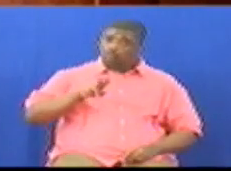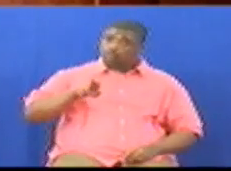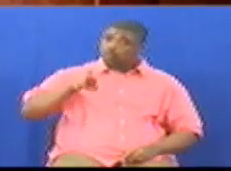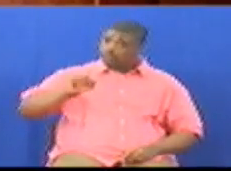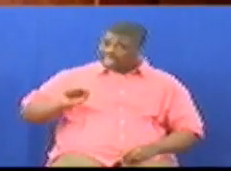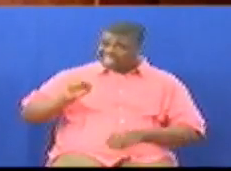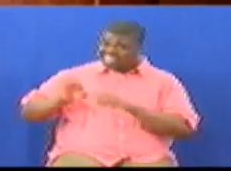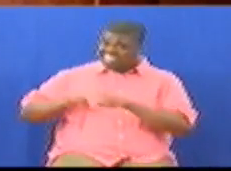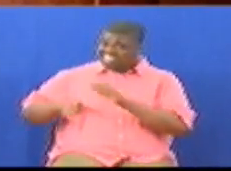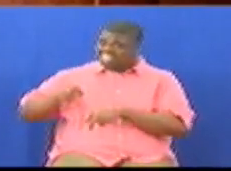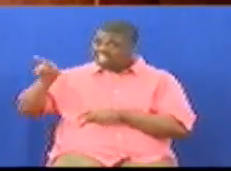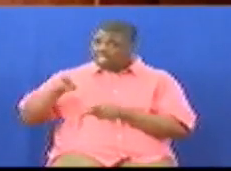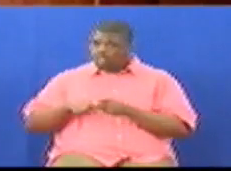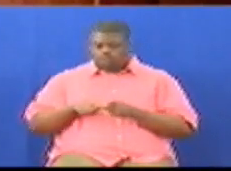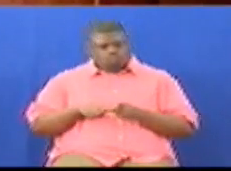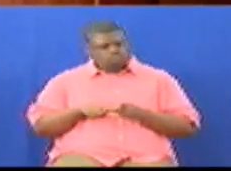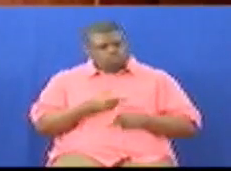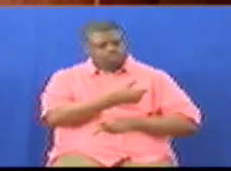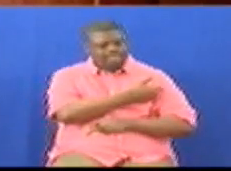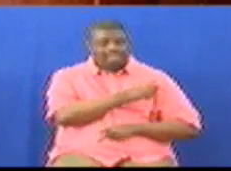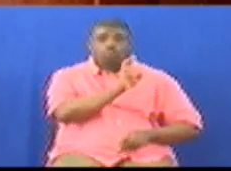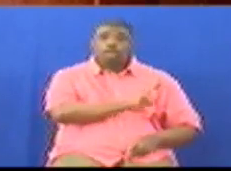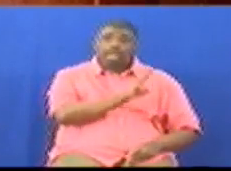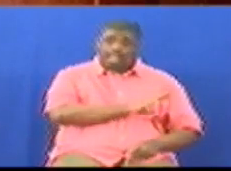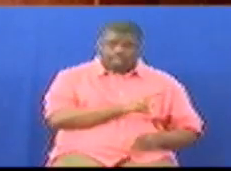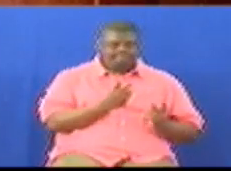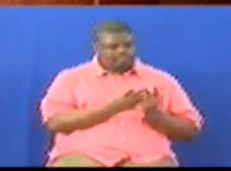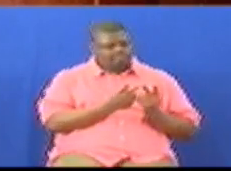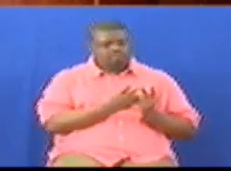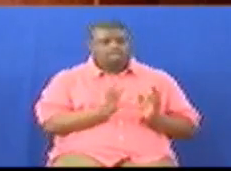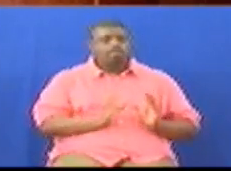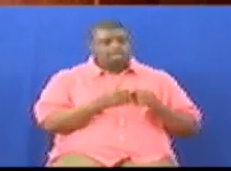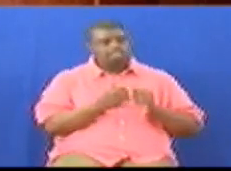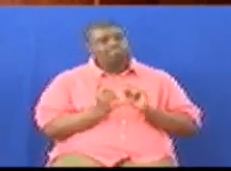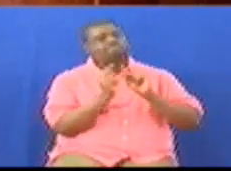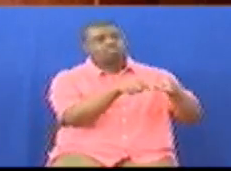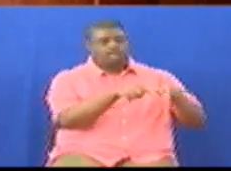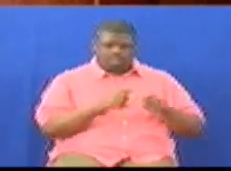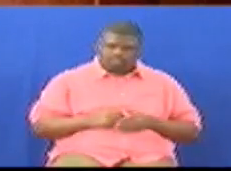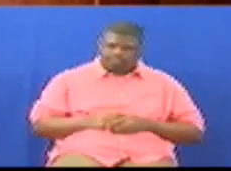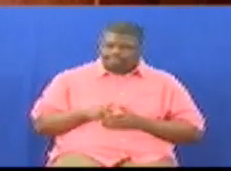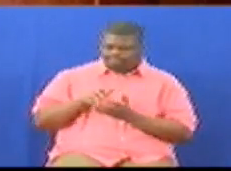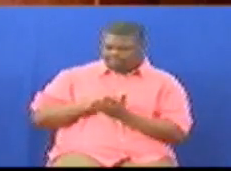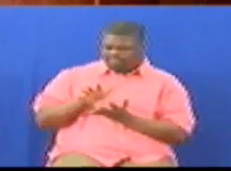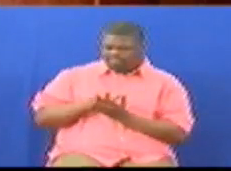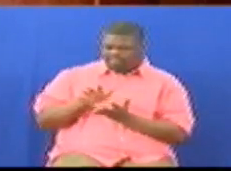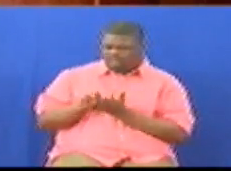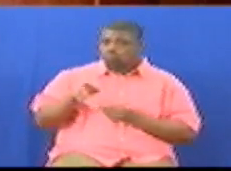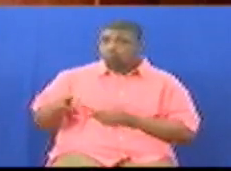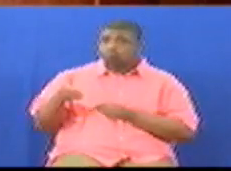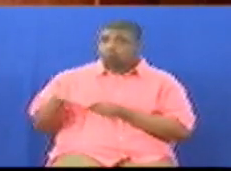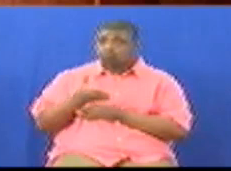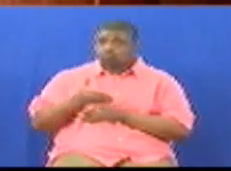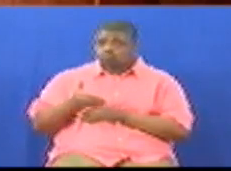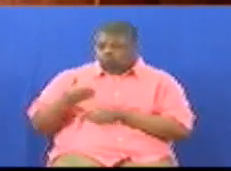Singida na ujenzi wa hospitali ya halmashauri ya wilaya ya Mbulu. Ufafanuzi huu zaidi kuhusu miradi hiyo na